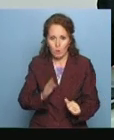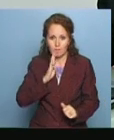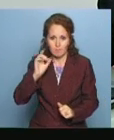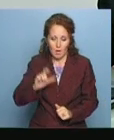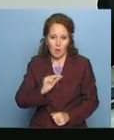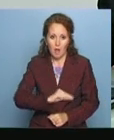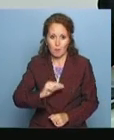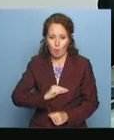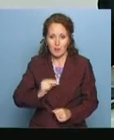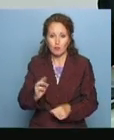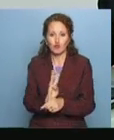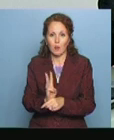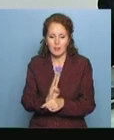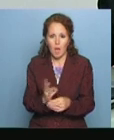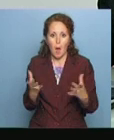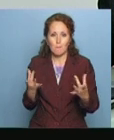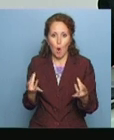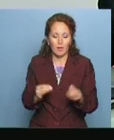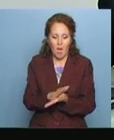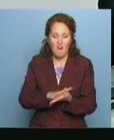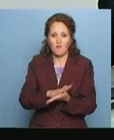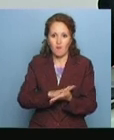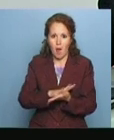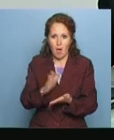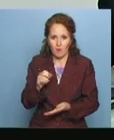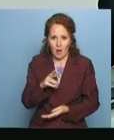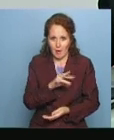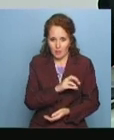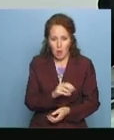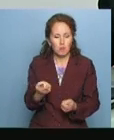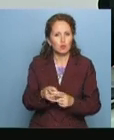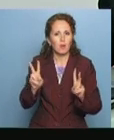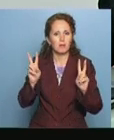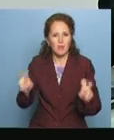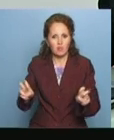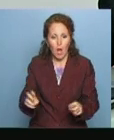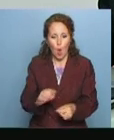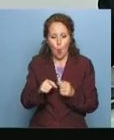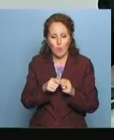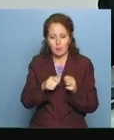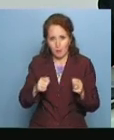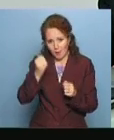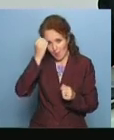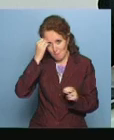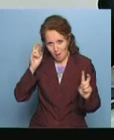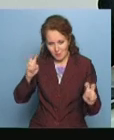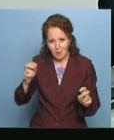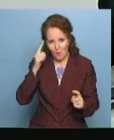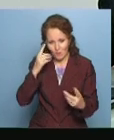жанре «мокрое валяние». Почему Ирина Андреева назвала свою экспозицию «Узелки на память», выяснил Дмитрий Вороновнин.